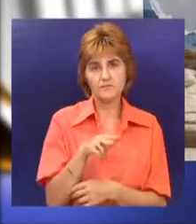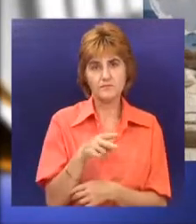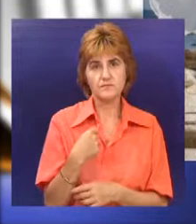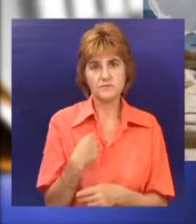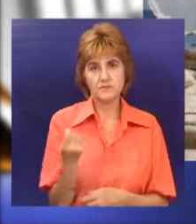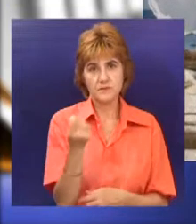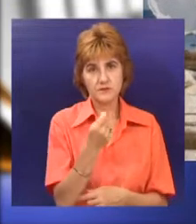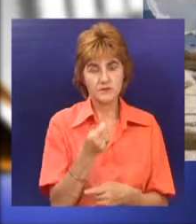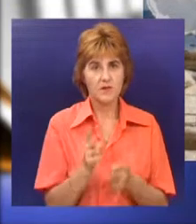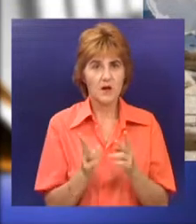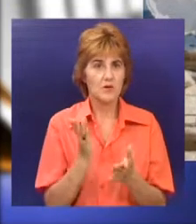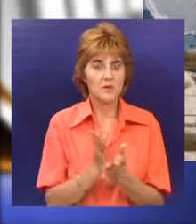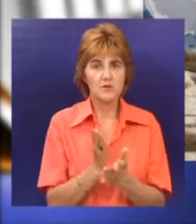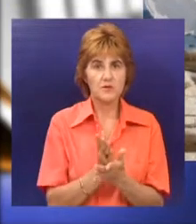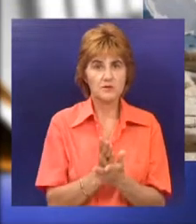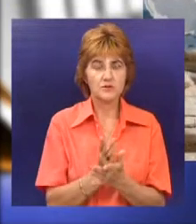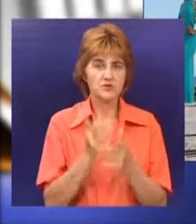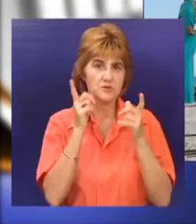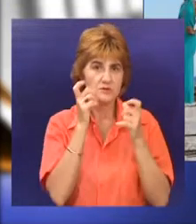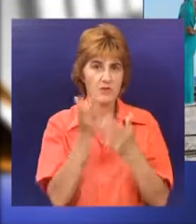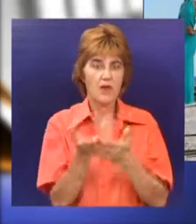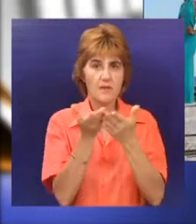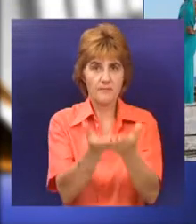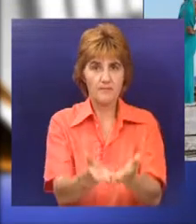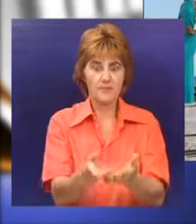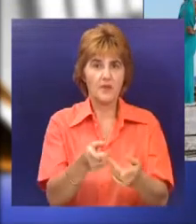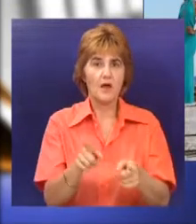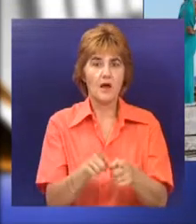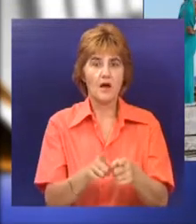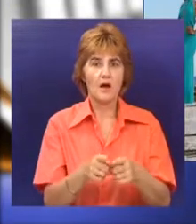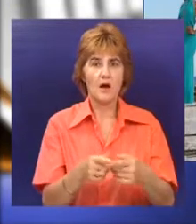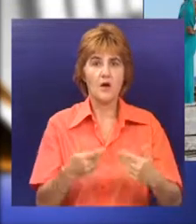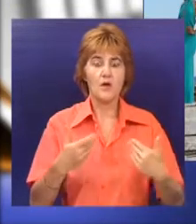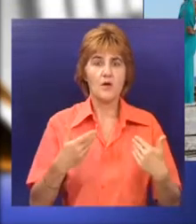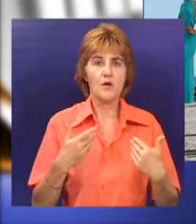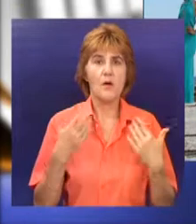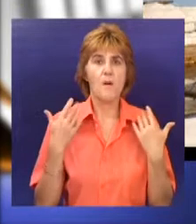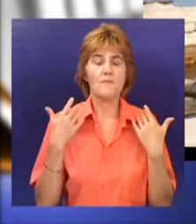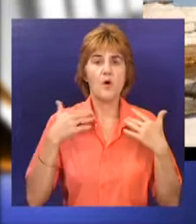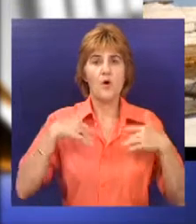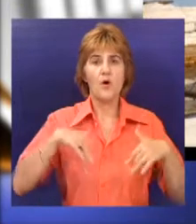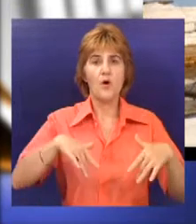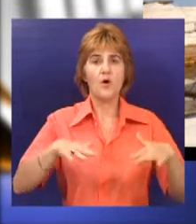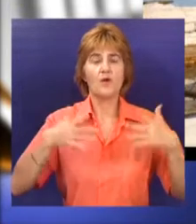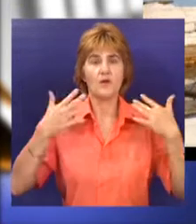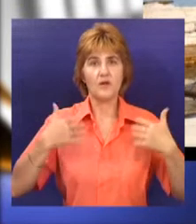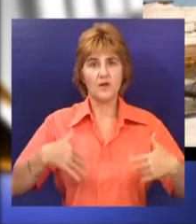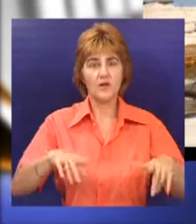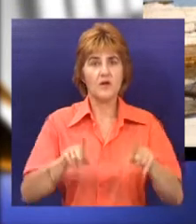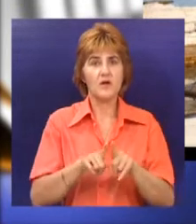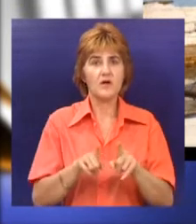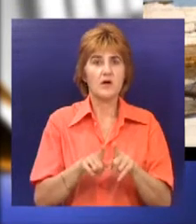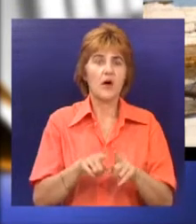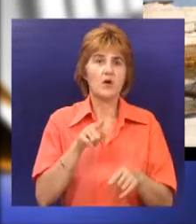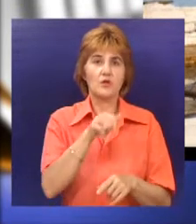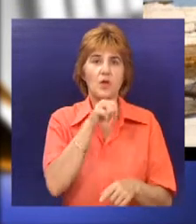na taj način slikano i prezentovano, kao da one izlaze iz mora na nekim predivnim mramornim belim stenama, po